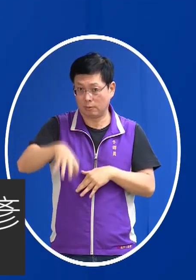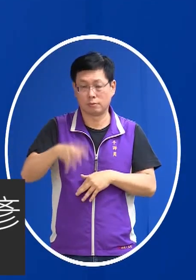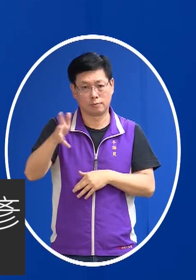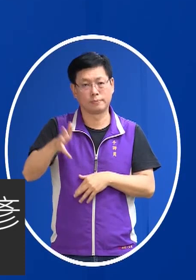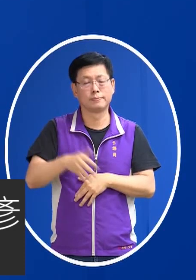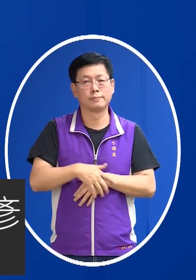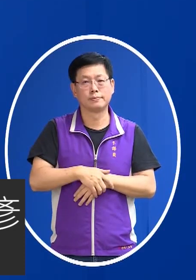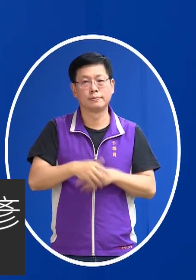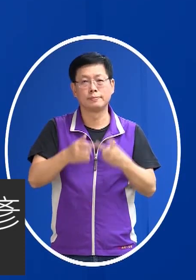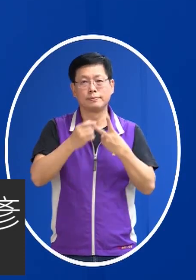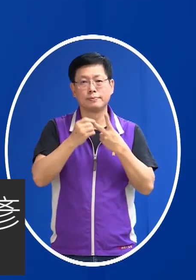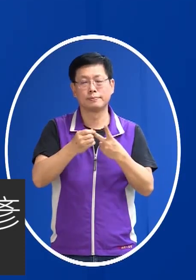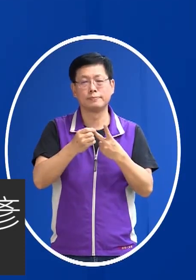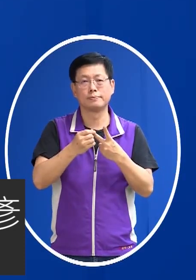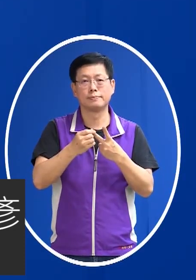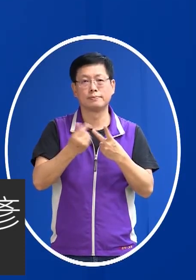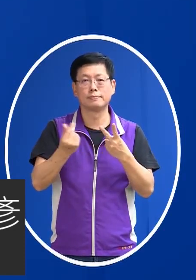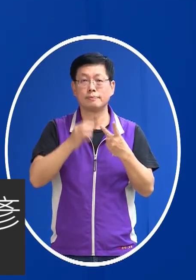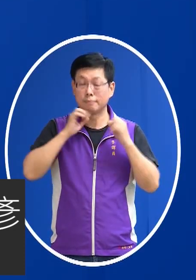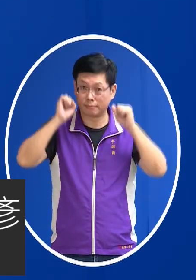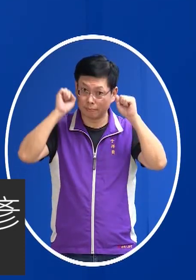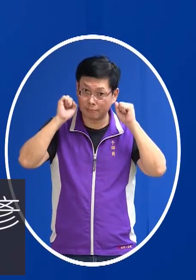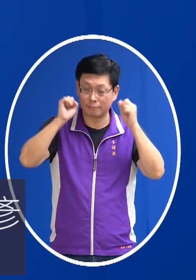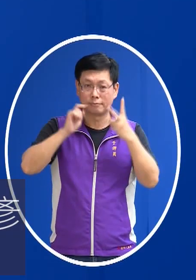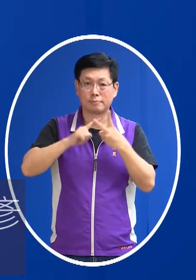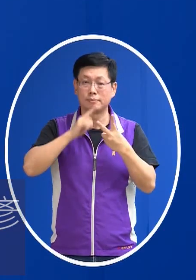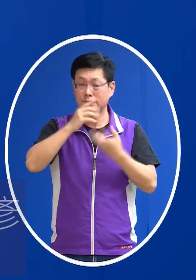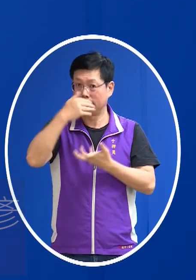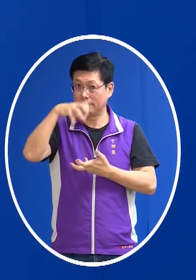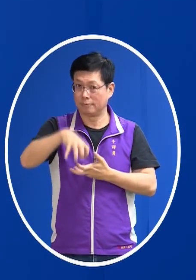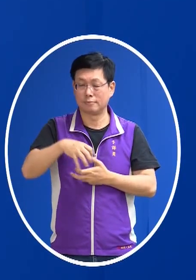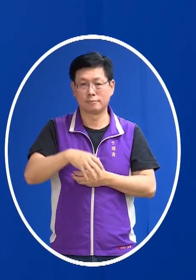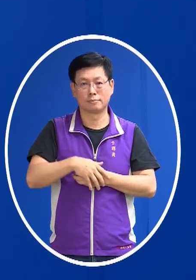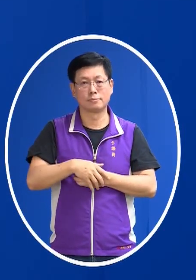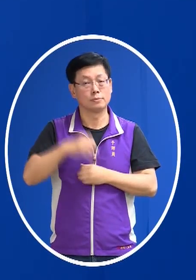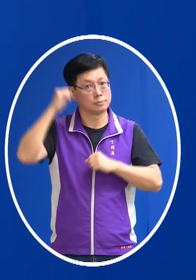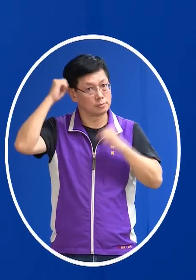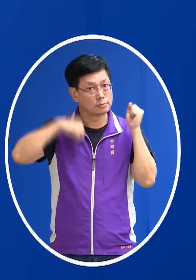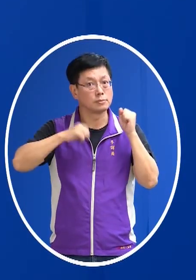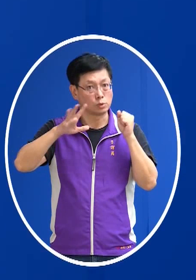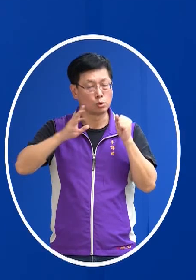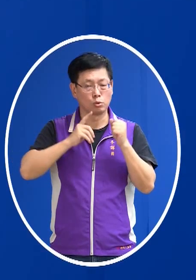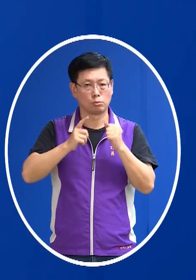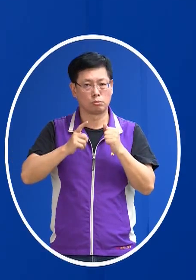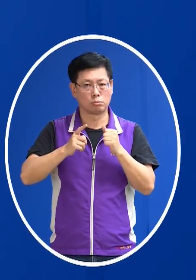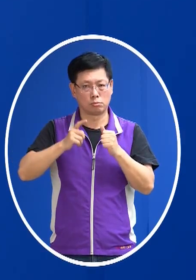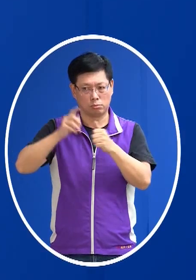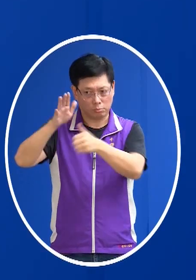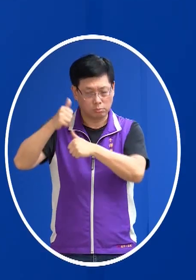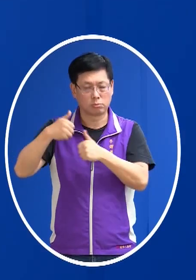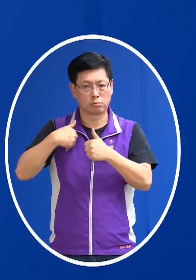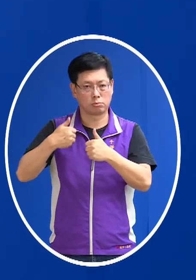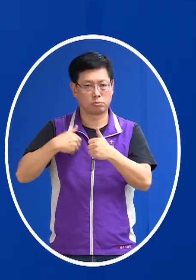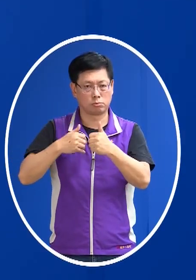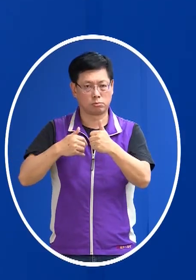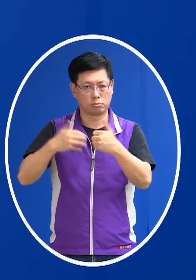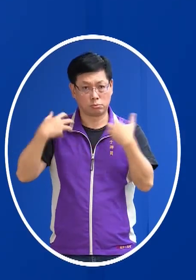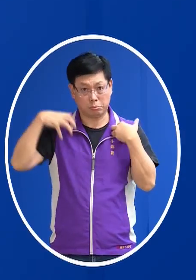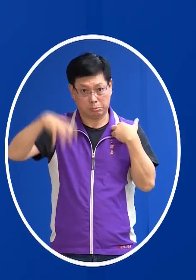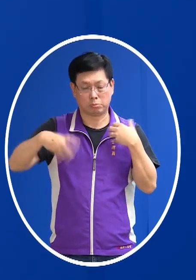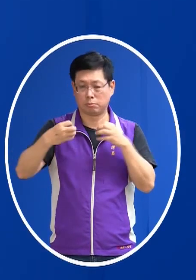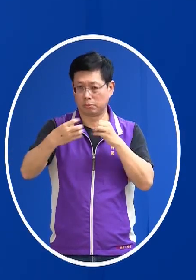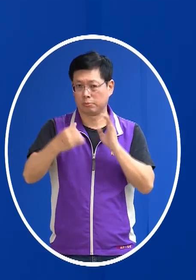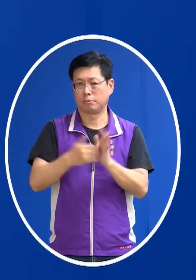那另外是像体育活动跟餐厅的部分，我们早上有先跟相关部会做过一些讨